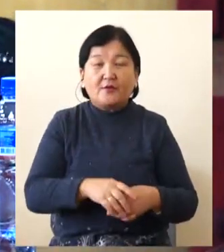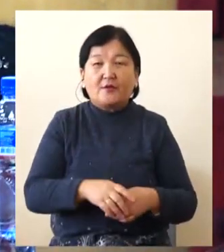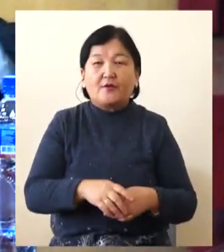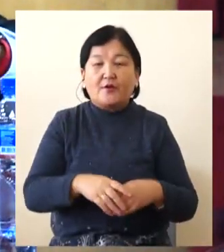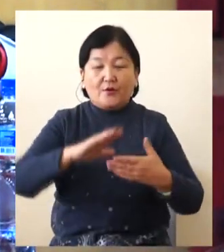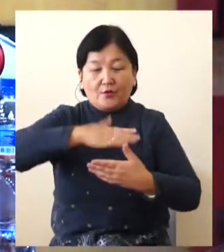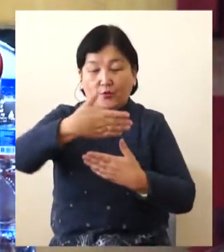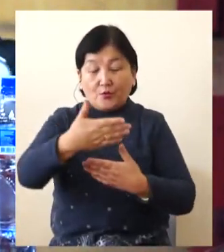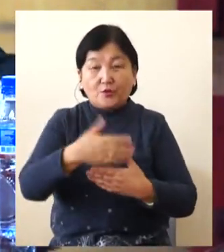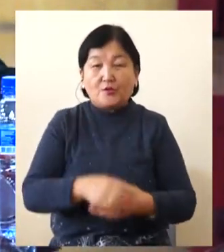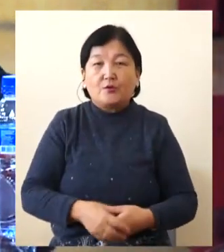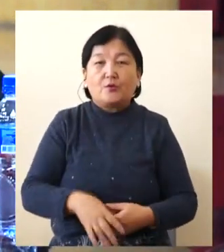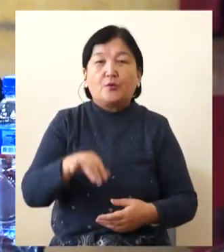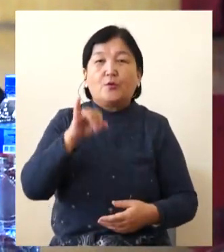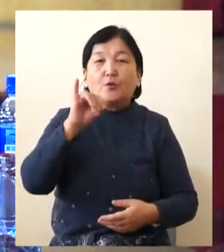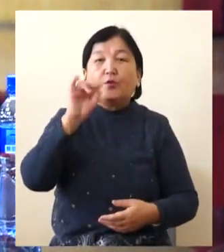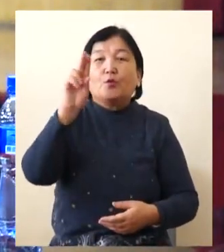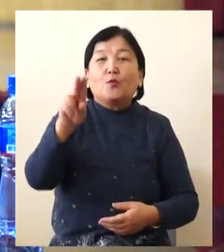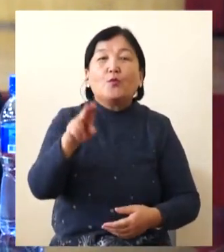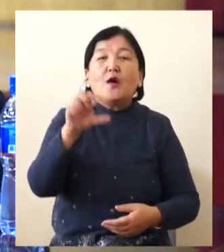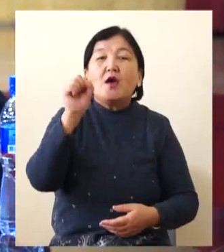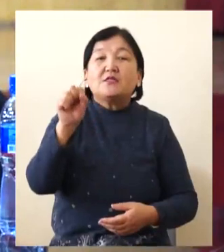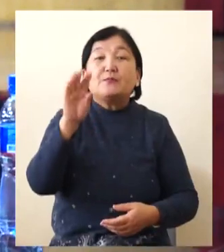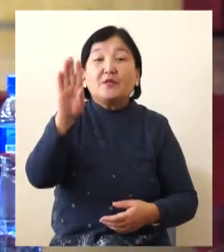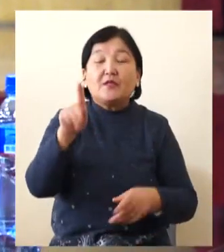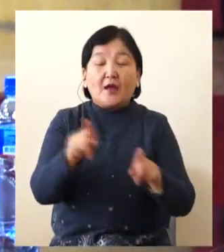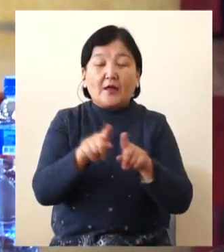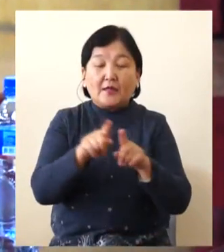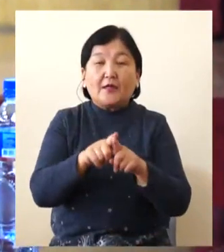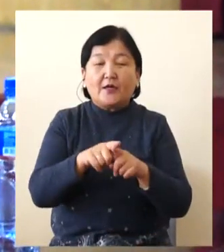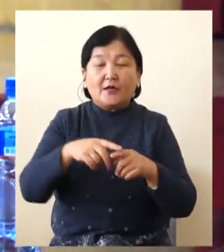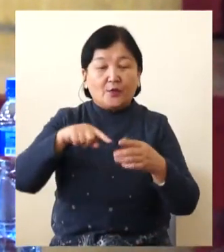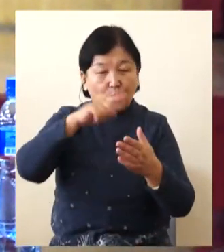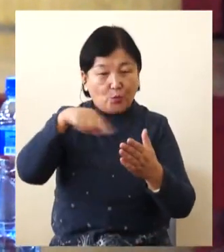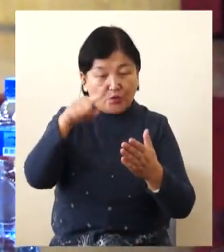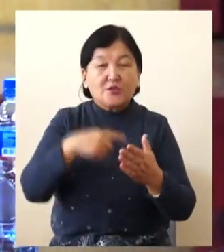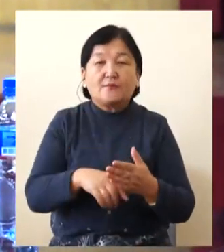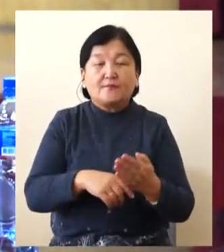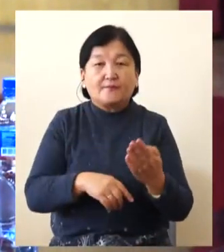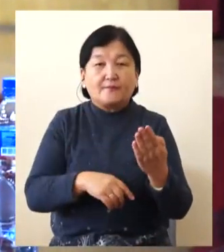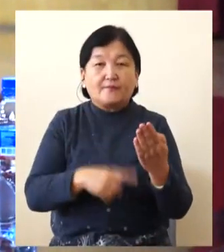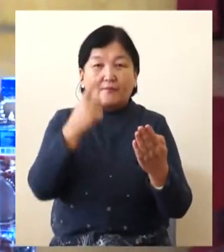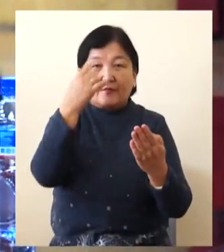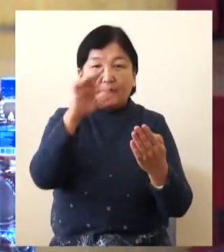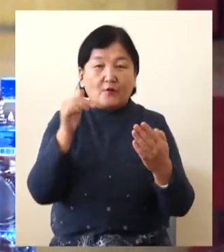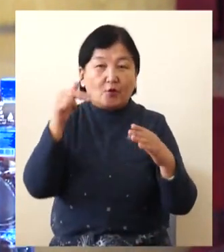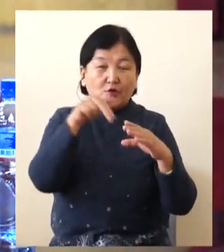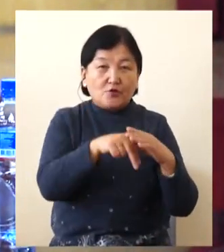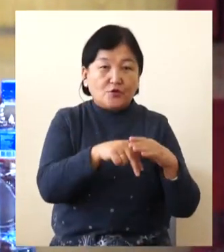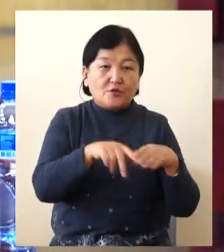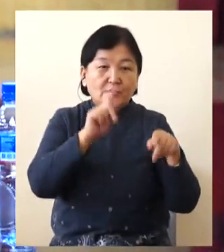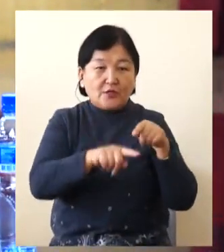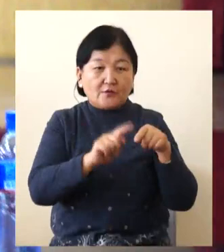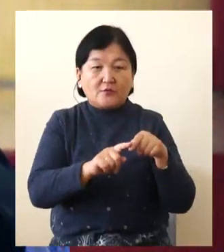компьютер уншдаг юмтай ингээд USB шиг орчдог. Тэгээд ороод банк энэ одоо юу намайг ингээд зүгээр нэг удаа ингээд орхоо хүн шалгацсан